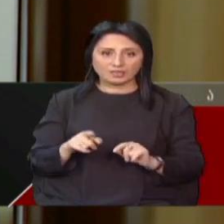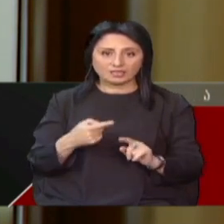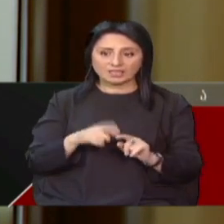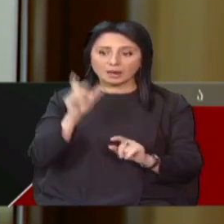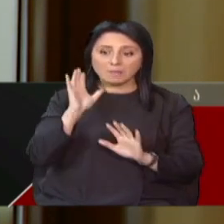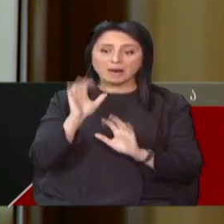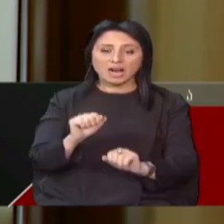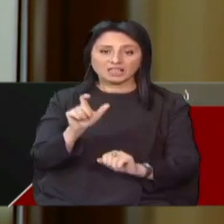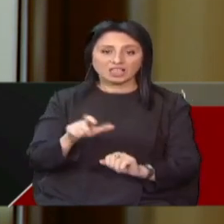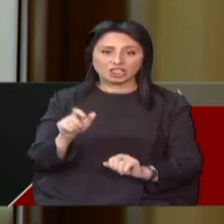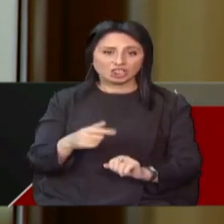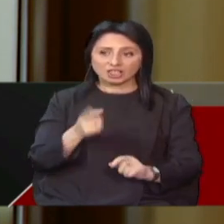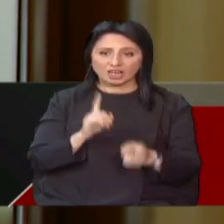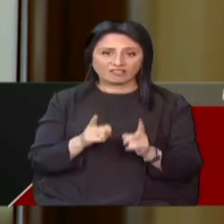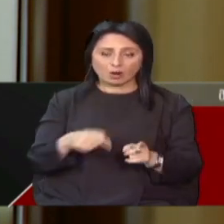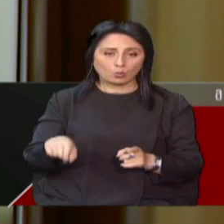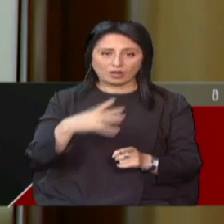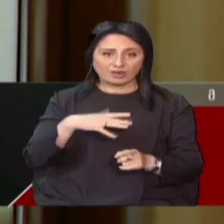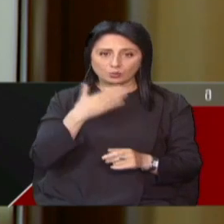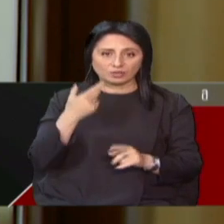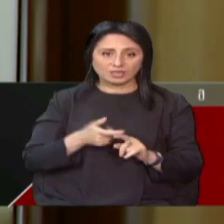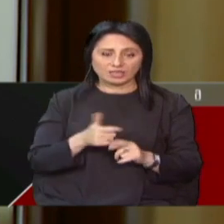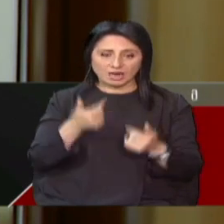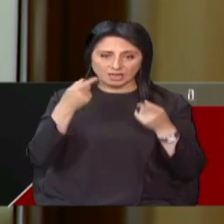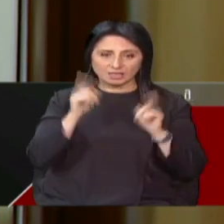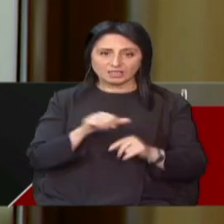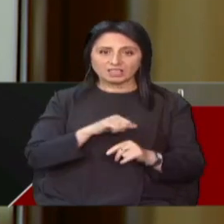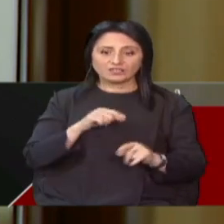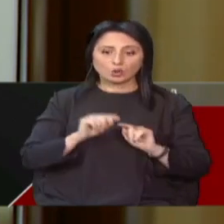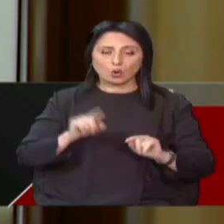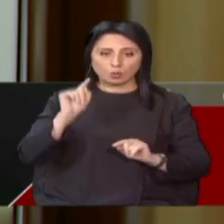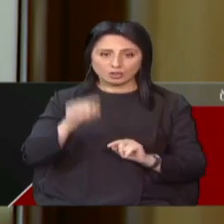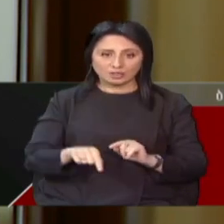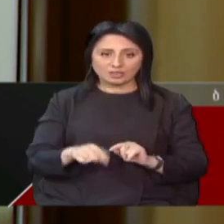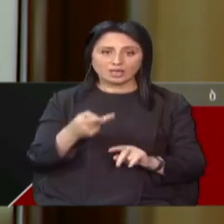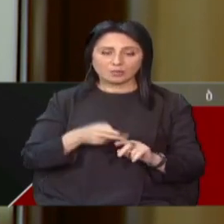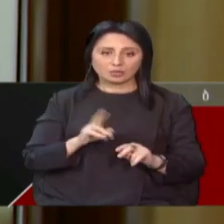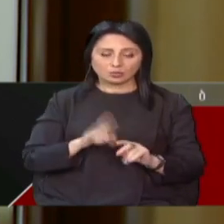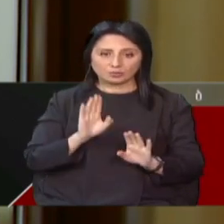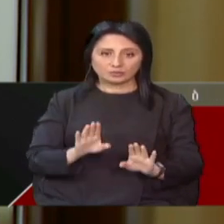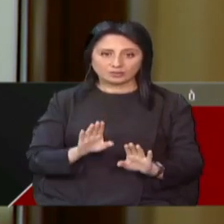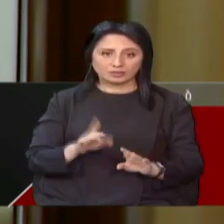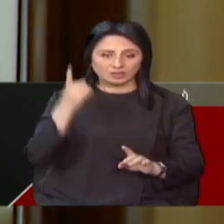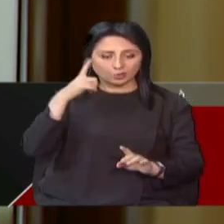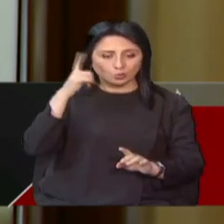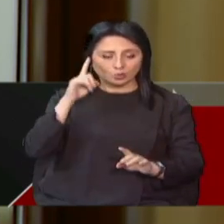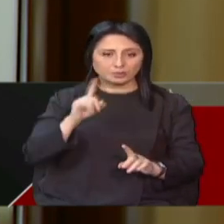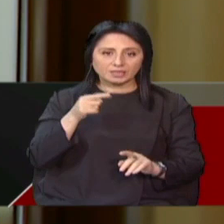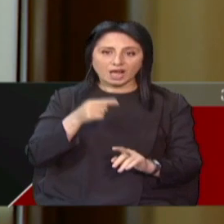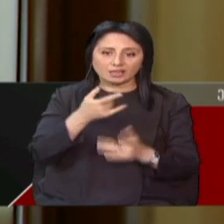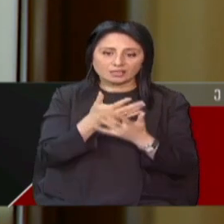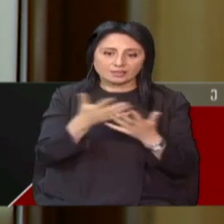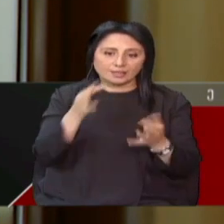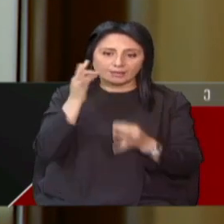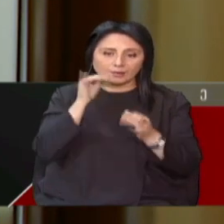ელექტორალური მხარდაჭერა რეალურად ჩვენს ქვეყანაში არ აქვს. ეს ძალიან კარგად იცის თვითონ ოპოზიცია მათ, ამიტომ ის იგონებს ათასგვარ